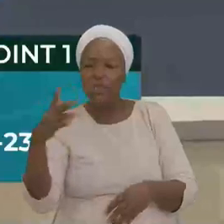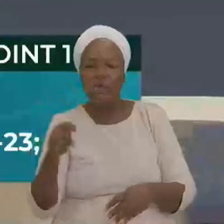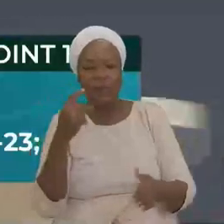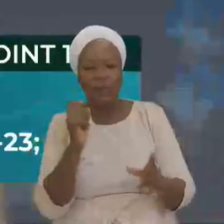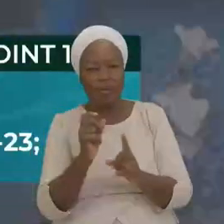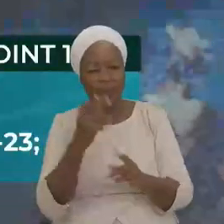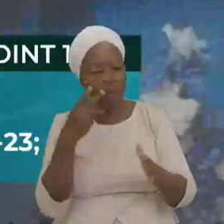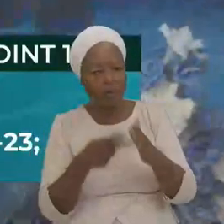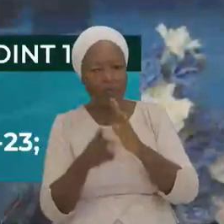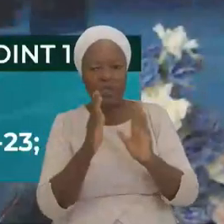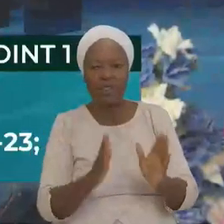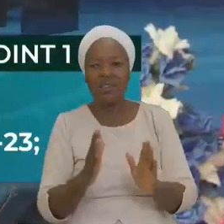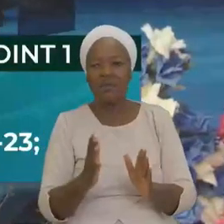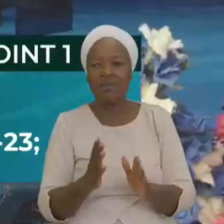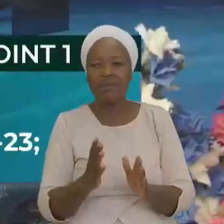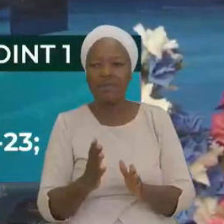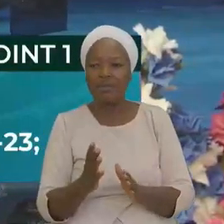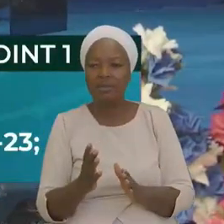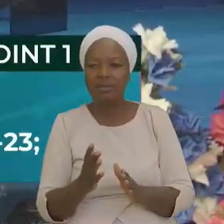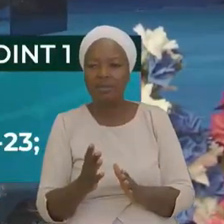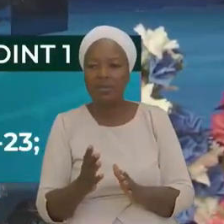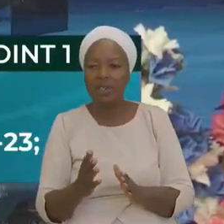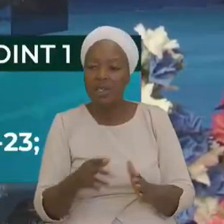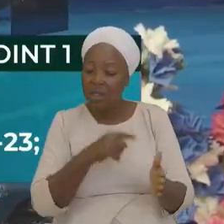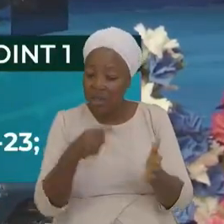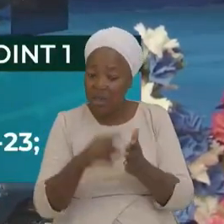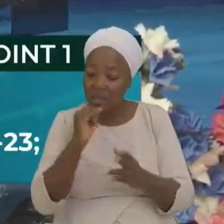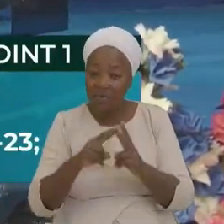est la prédication, l'enseignement du prophète?